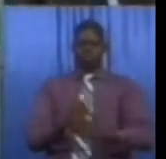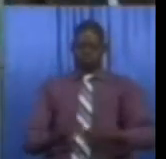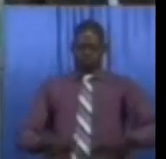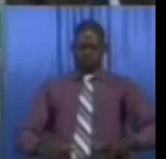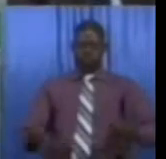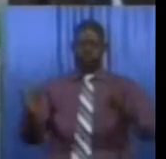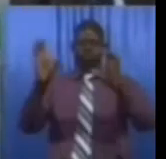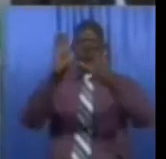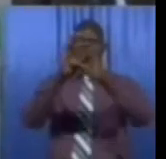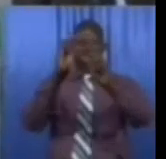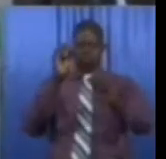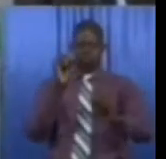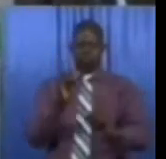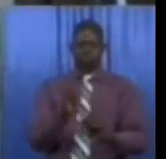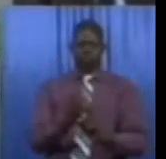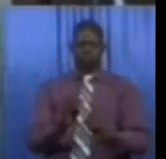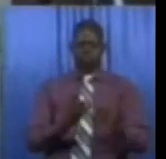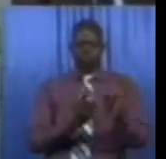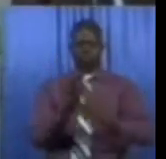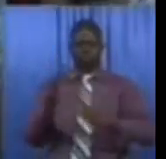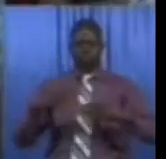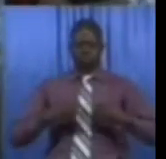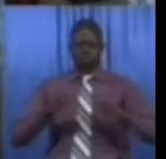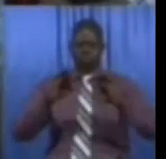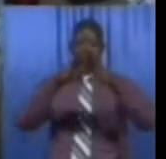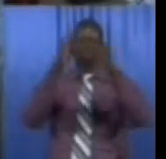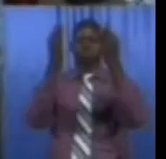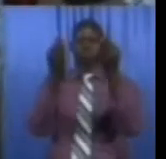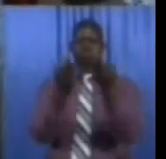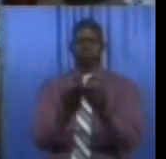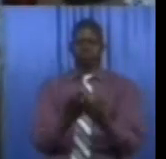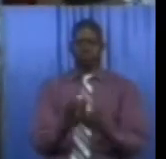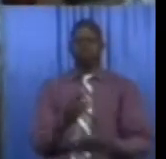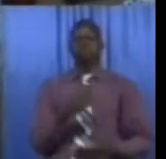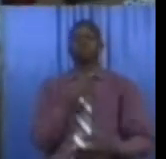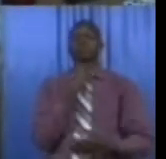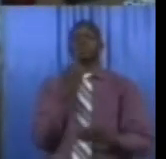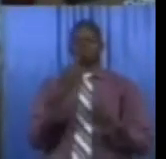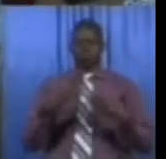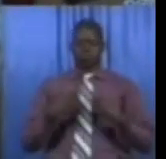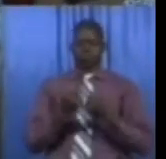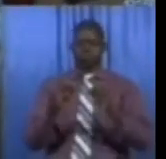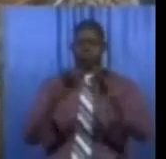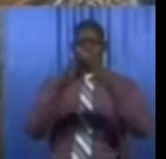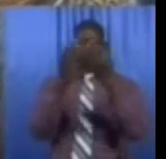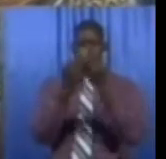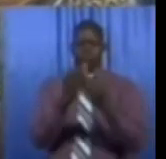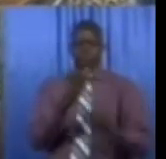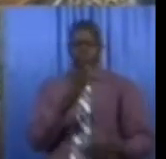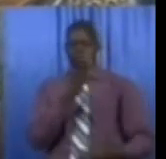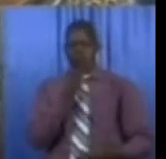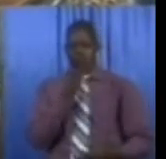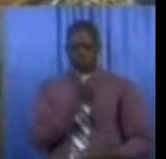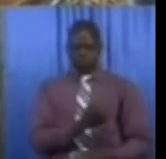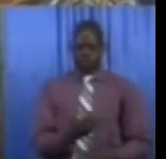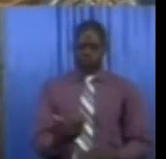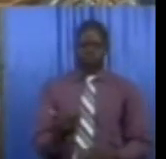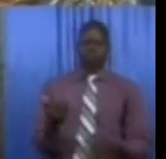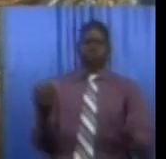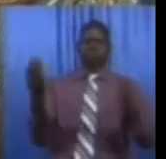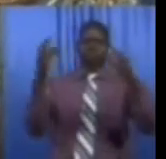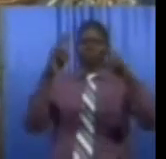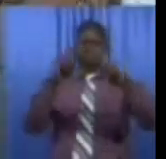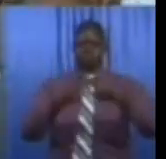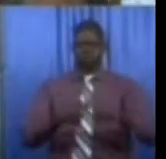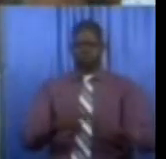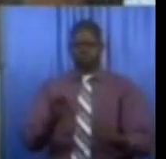objectifs du millénaire dans le domaine de la santé de la famille surtout. Et qui dit santé de la famille, dit santé de la mère et de l'enfant. Et en associant la